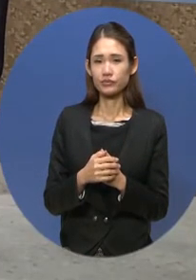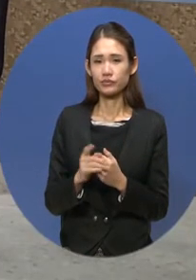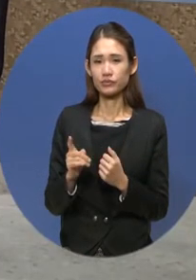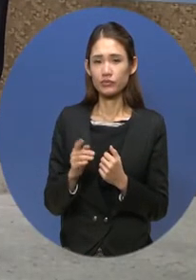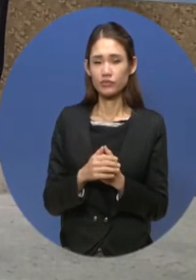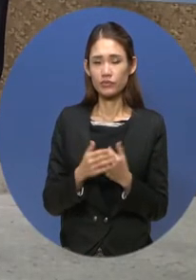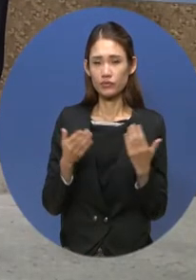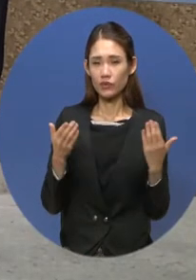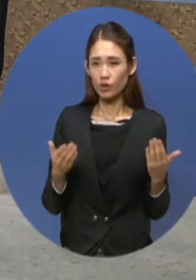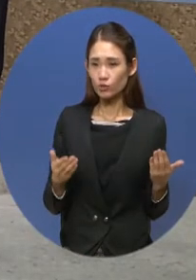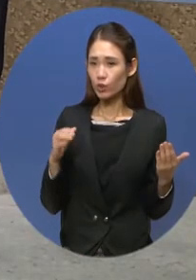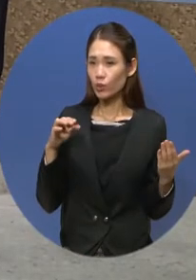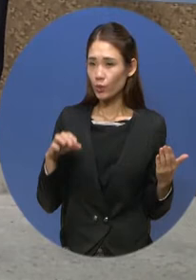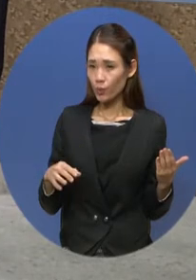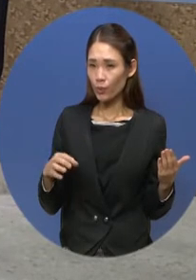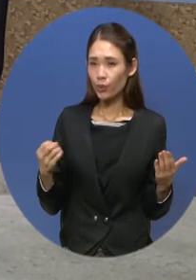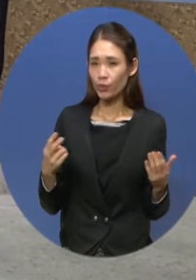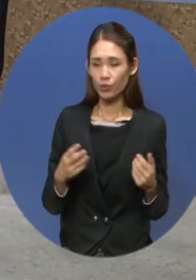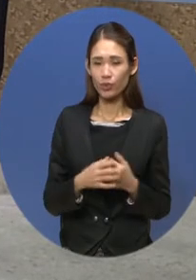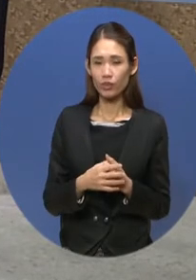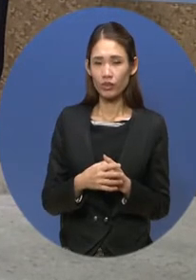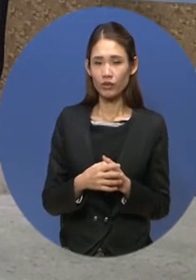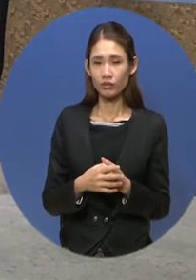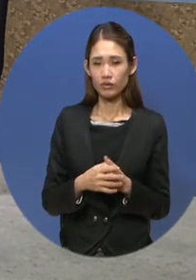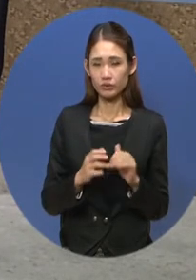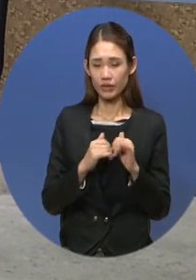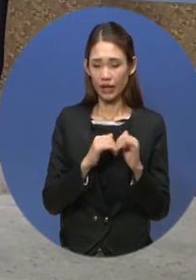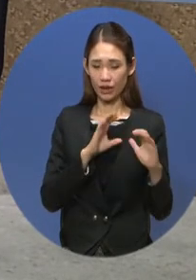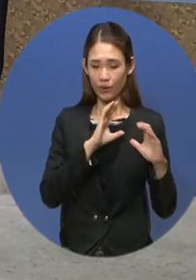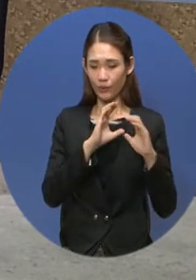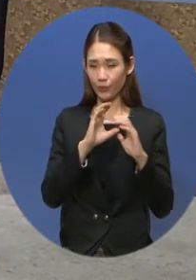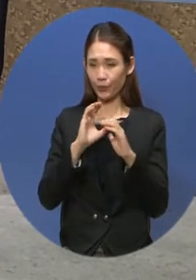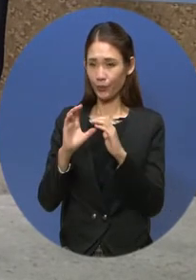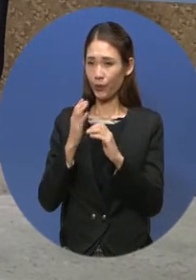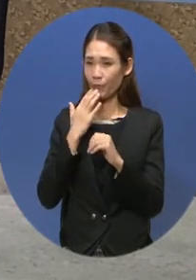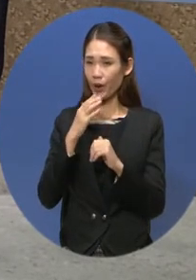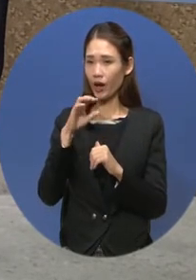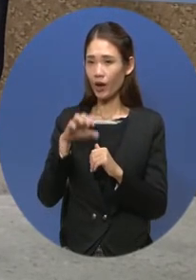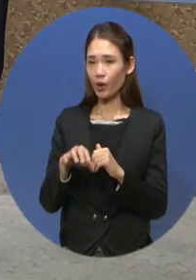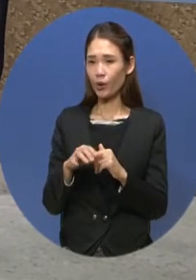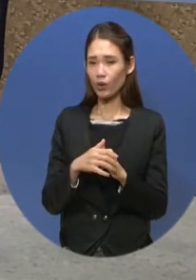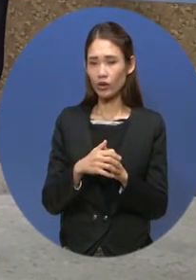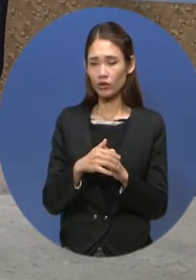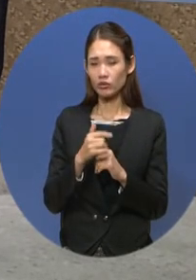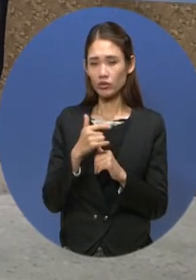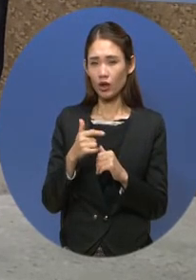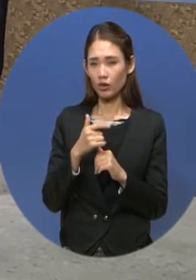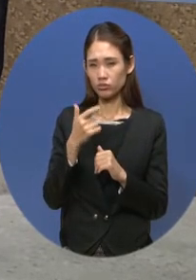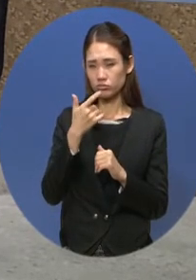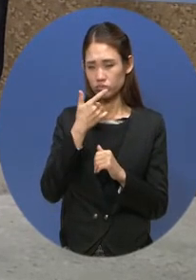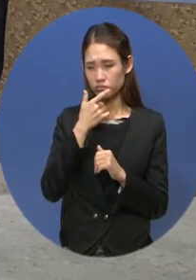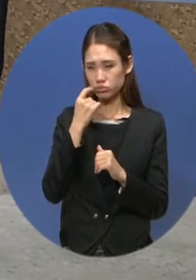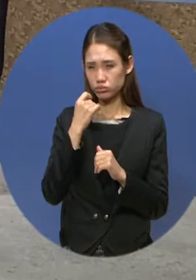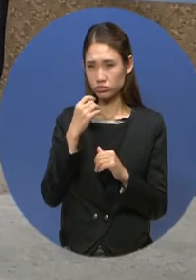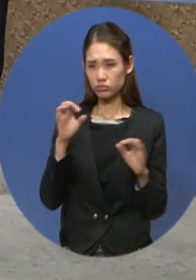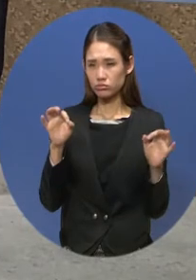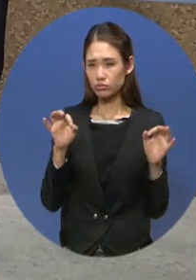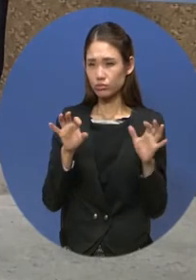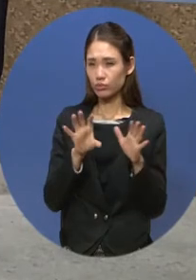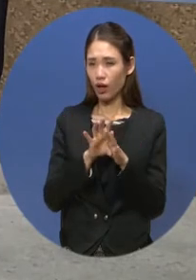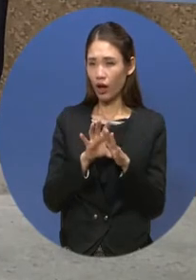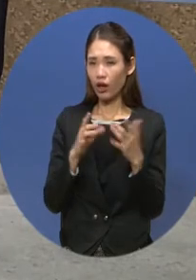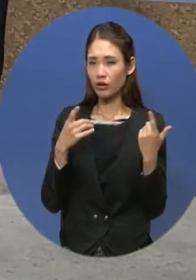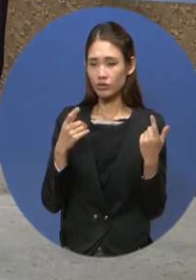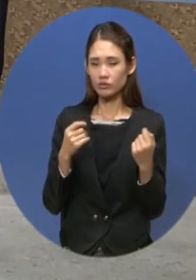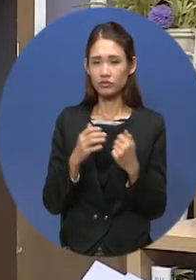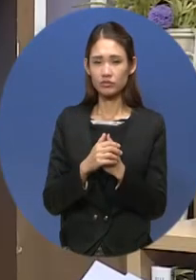좀쉴 곳이라든지 이런 사람들과 소통할 수 있는 그 그렇죠. 공간이 굉장히 좀 없어진